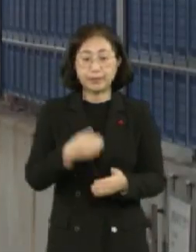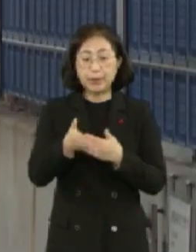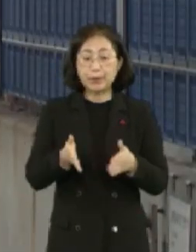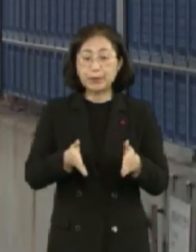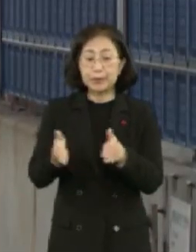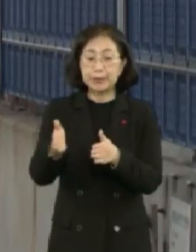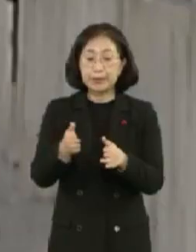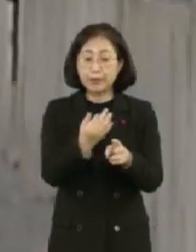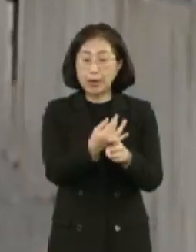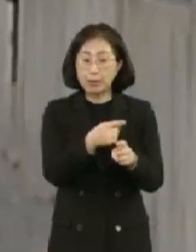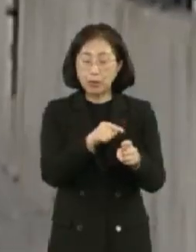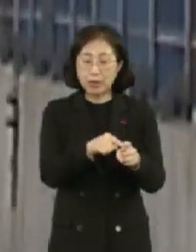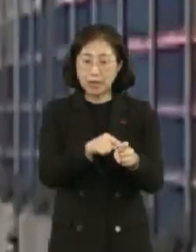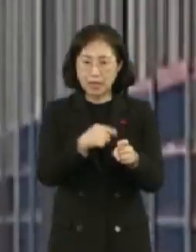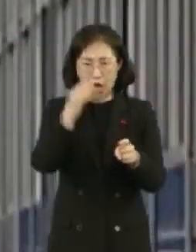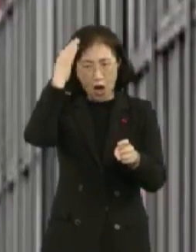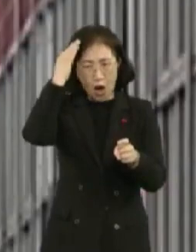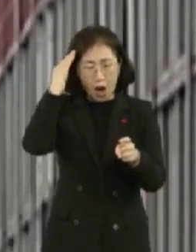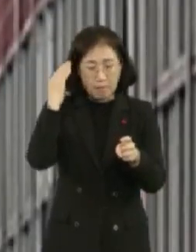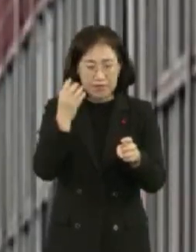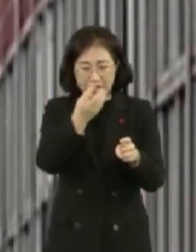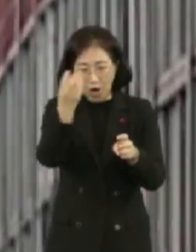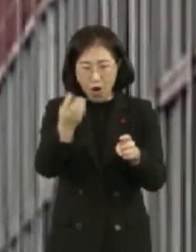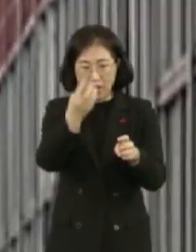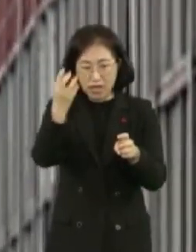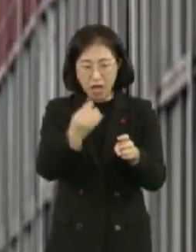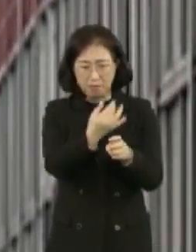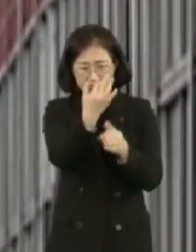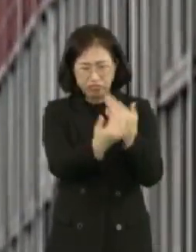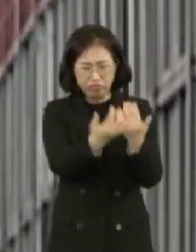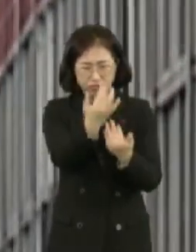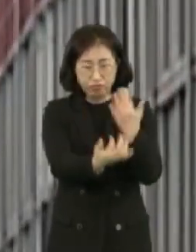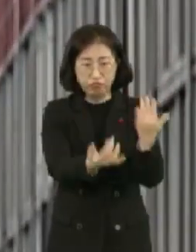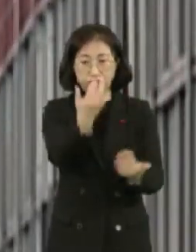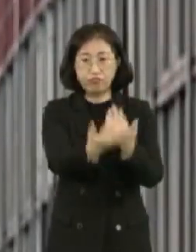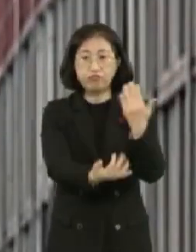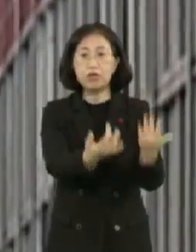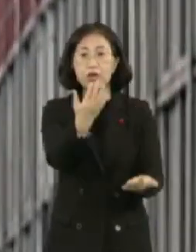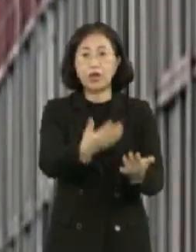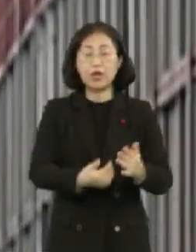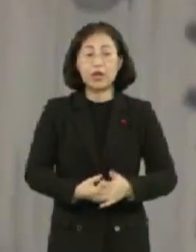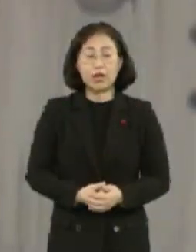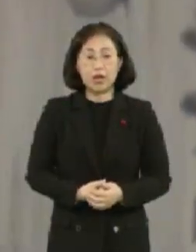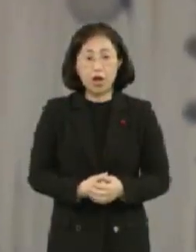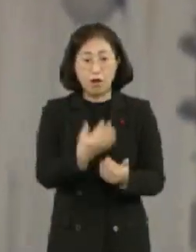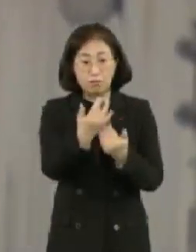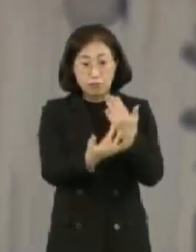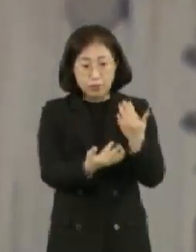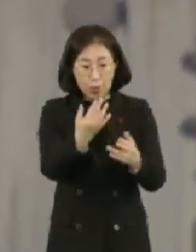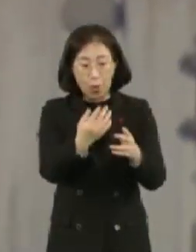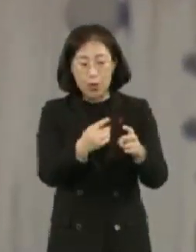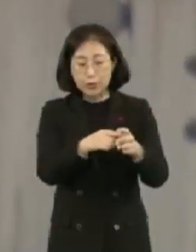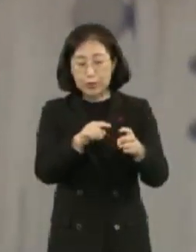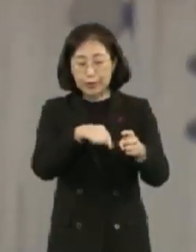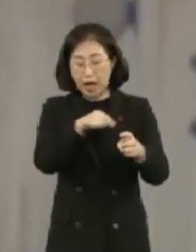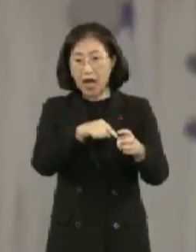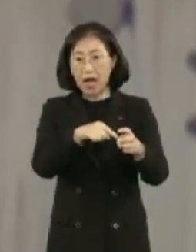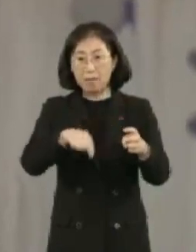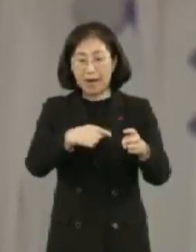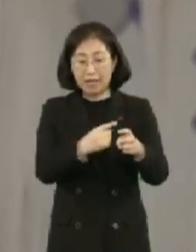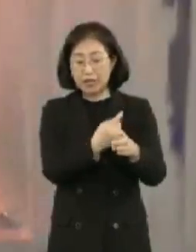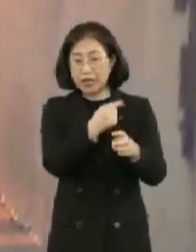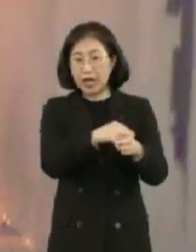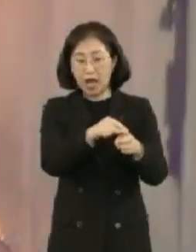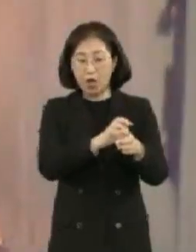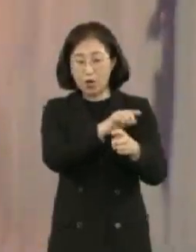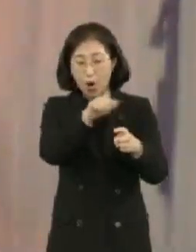고속도로를 달리던 화물차에서 검은 연기와 함께 불길이 하늘 높이 치솟습니다. 불이 시작된 곳은 차량 뒷바퀴.